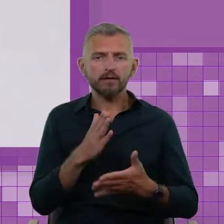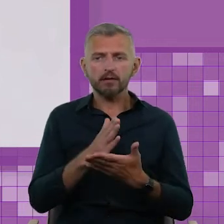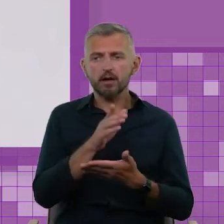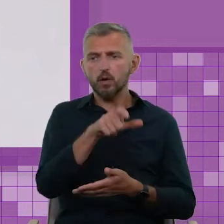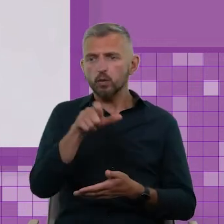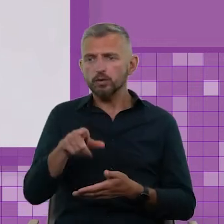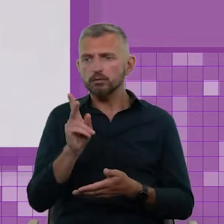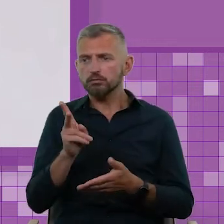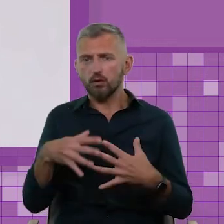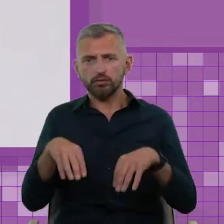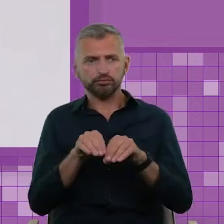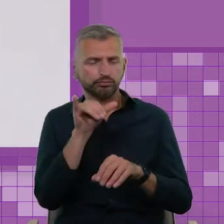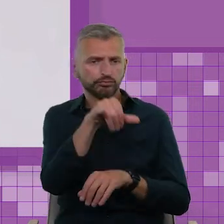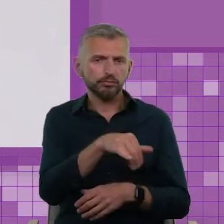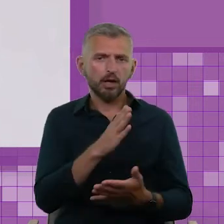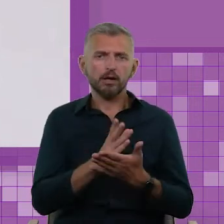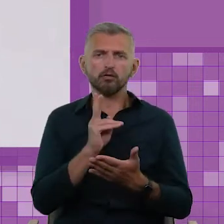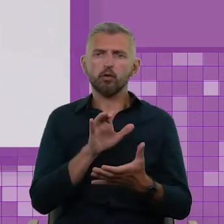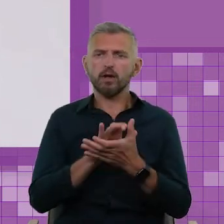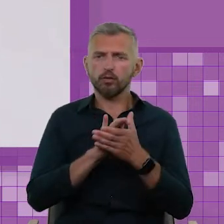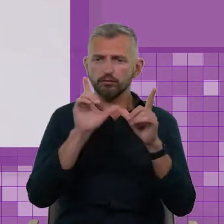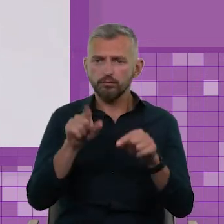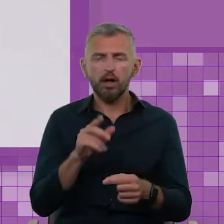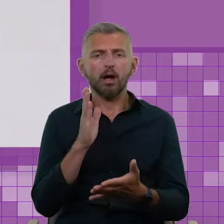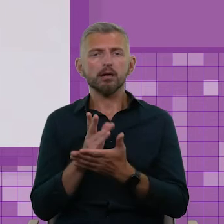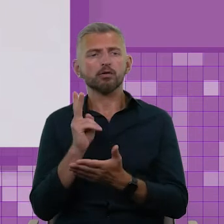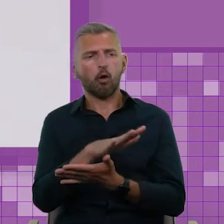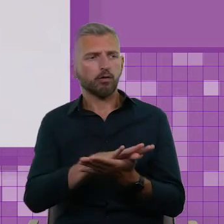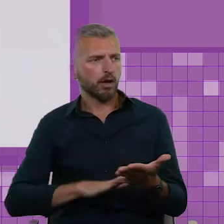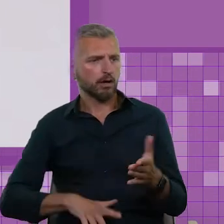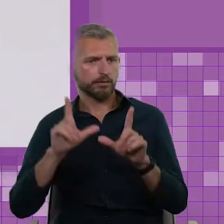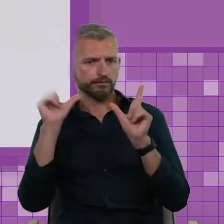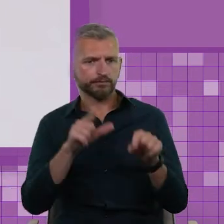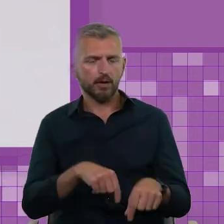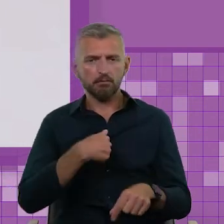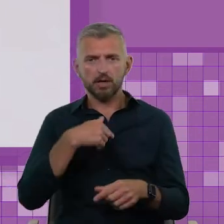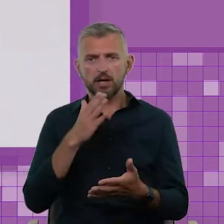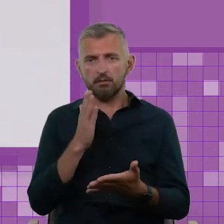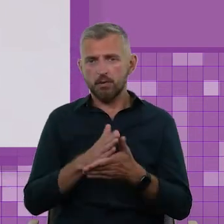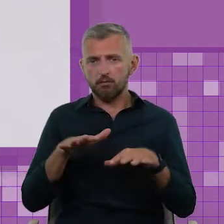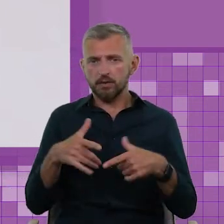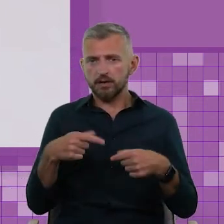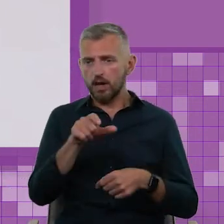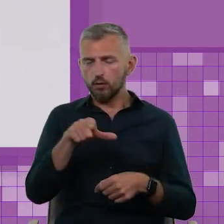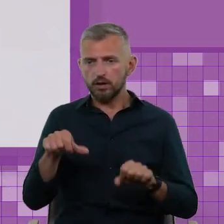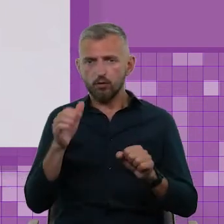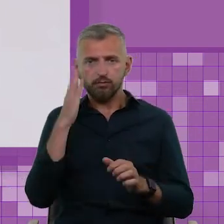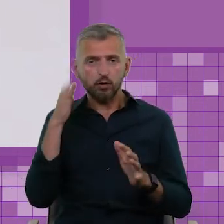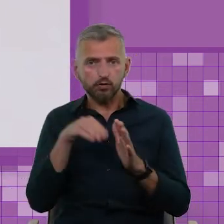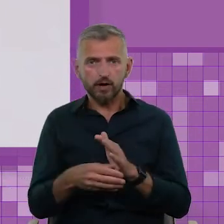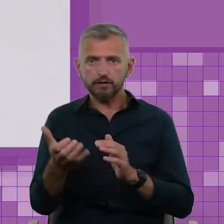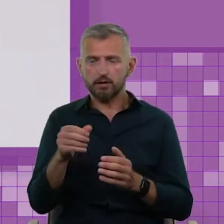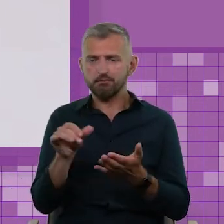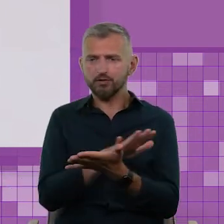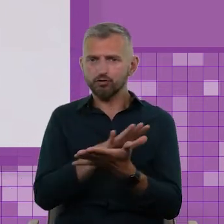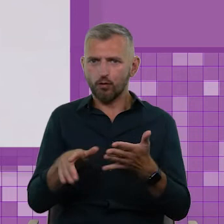йдуть до родини, є люди, які йдуть до знайомих, є люди, які йдуть далі, наприклад. І ми маємо таке місце, де люди можуть переночувати, взяти безкоштовний